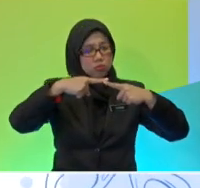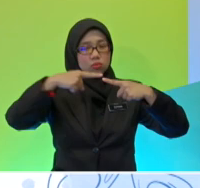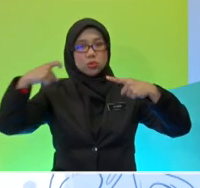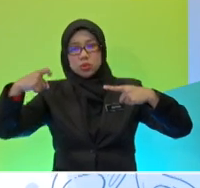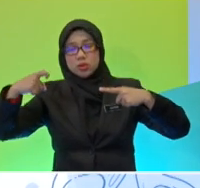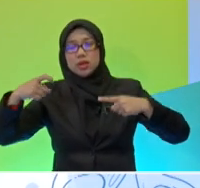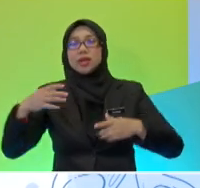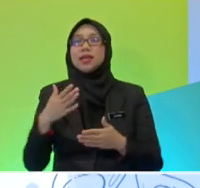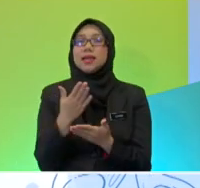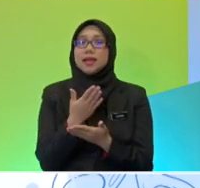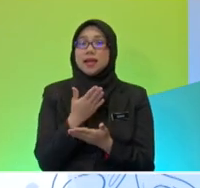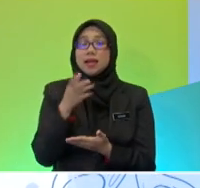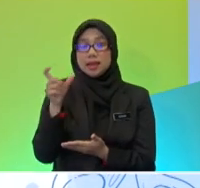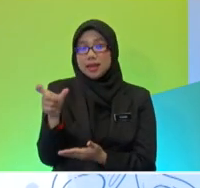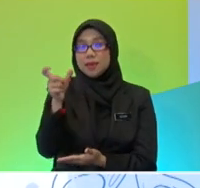dipercayai